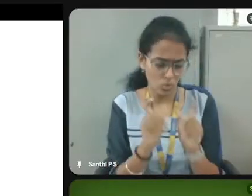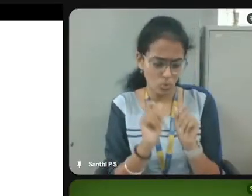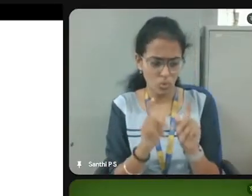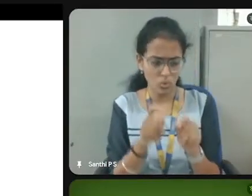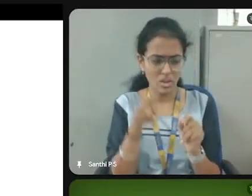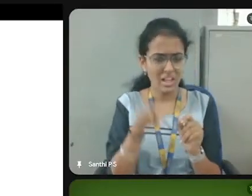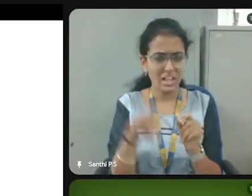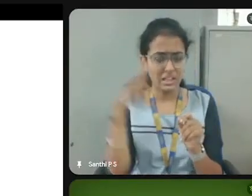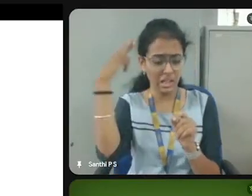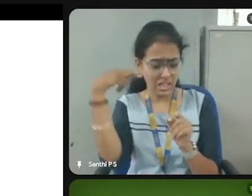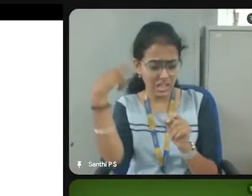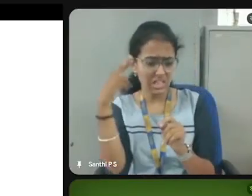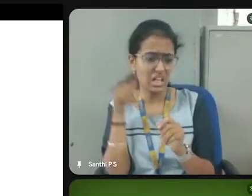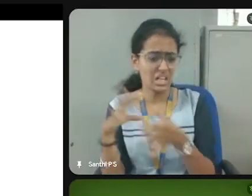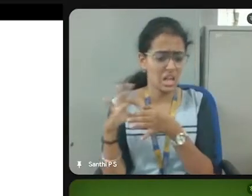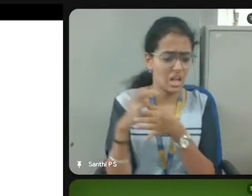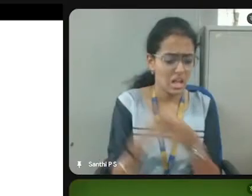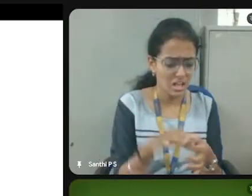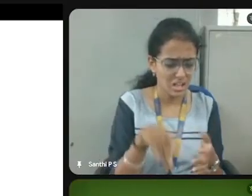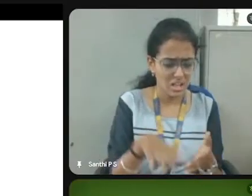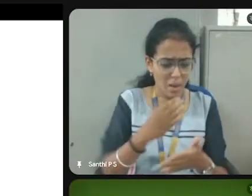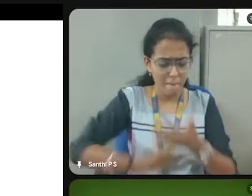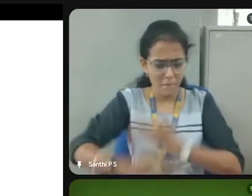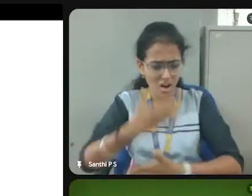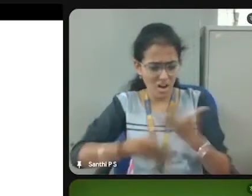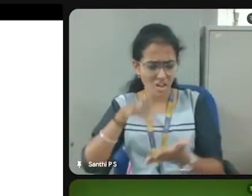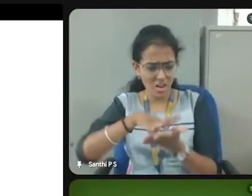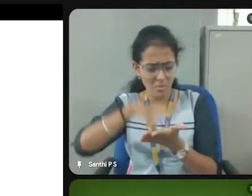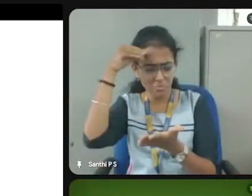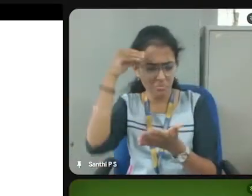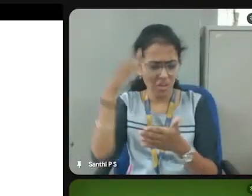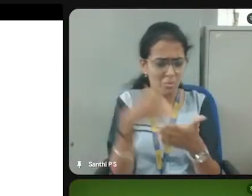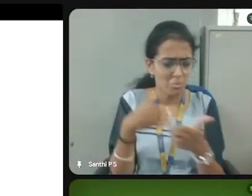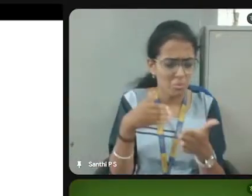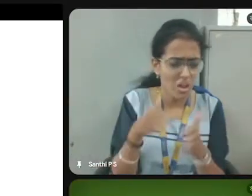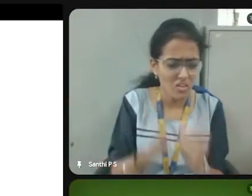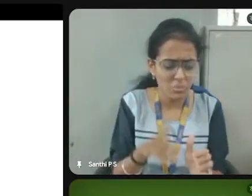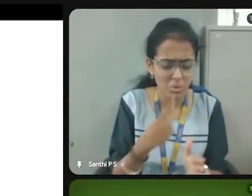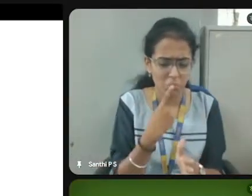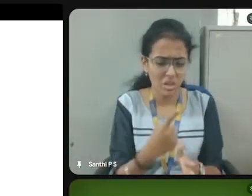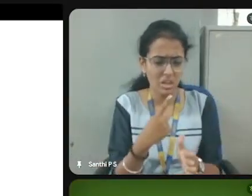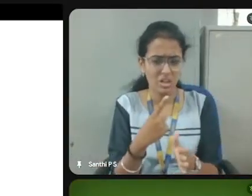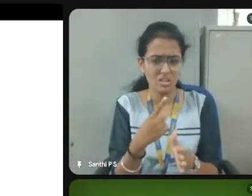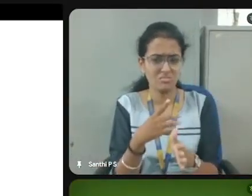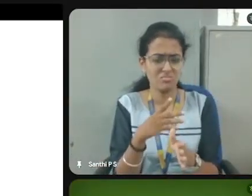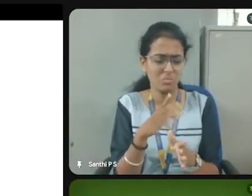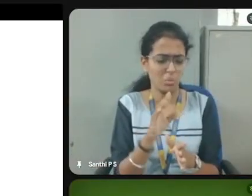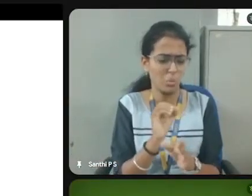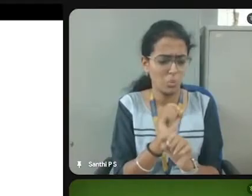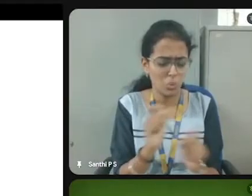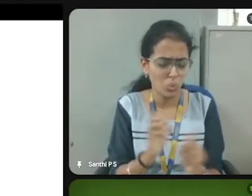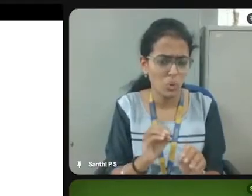അത് കാരണമായിട്ട് നമുക്കൊരു പഠന പരിമിതി ഉണ്ടാകും എന്ന് നമുക്ക് പറയാനായിട്ട് ബുദ്ധിമുട്ടാണ്.